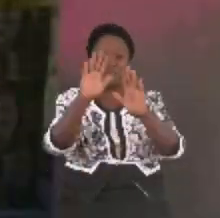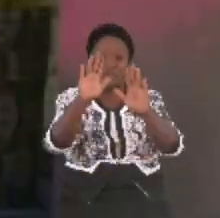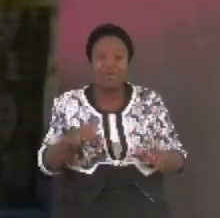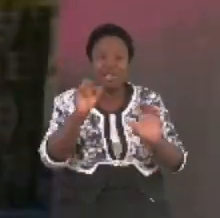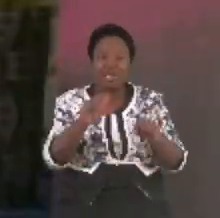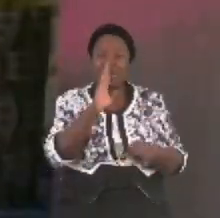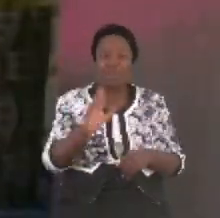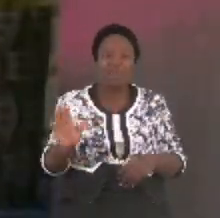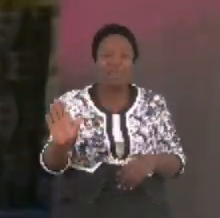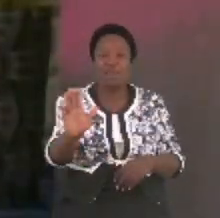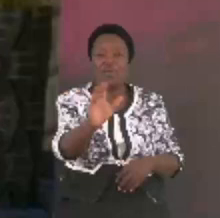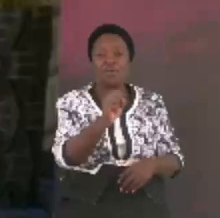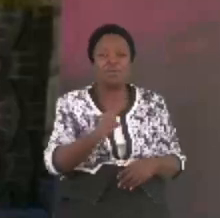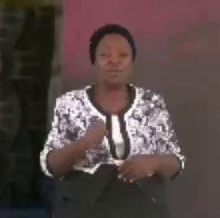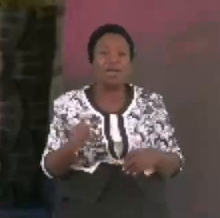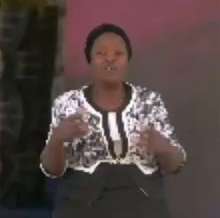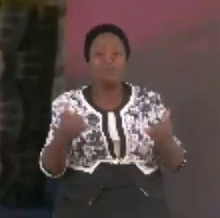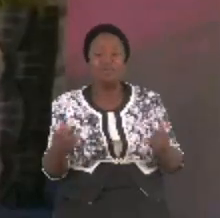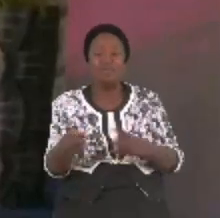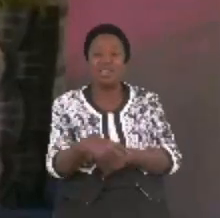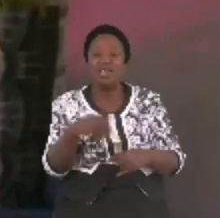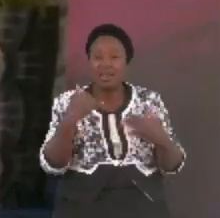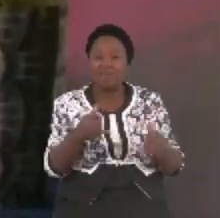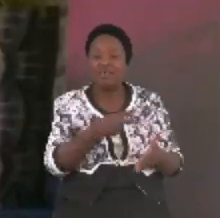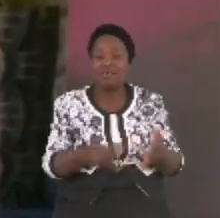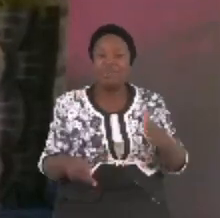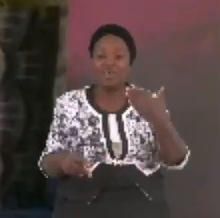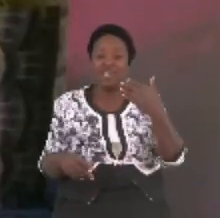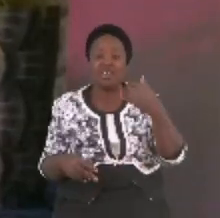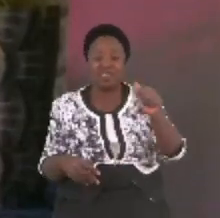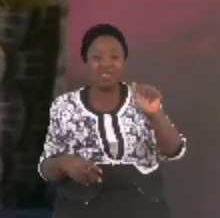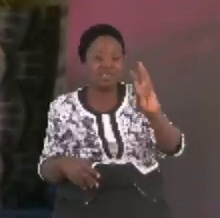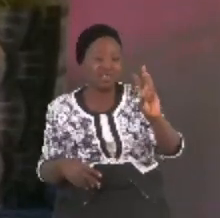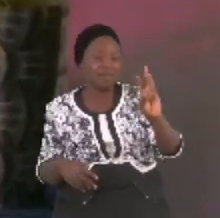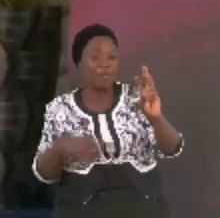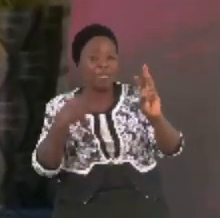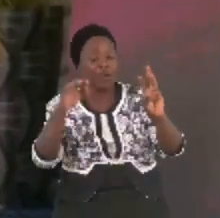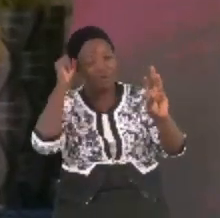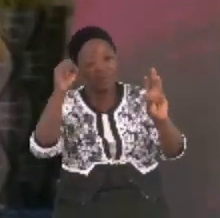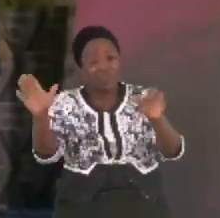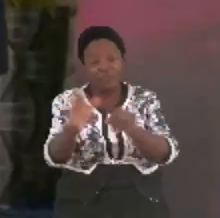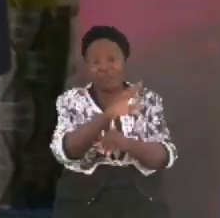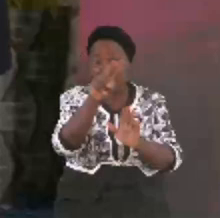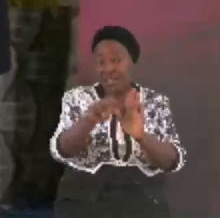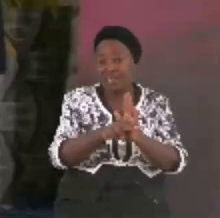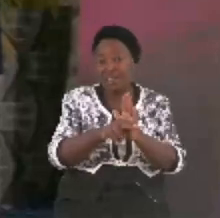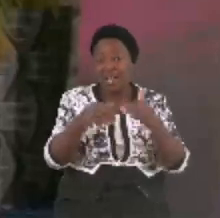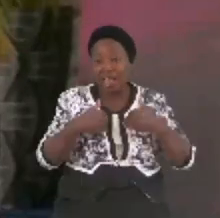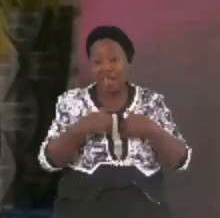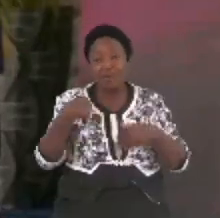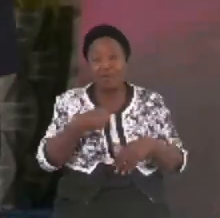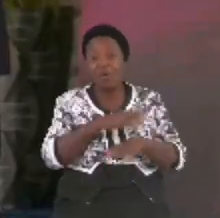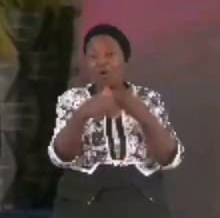Et ce miracle peut être pour toi aujourd'hui, verset 16. Verset 16. Et nous avons tous reçu de